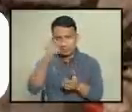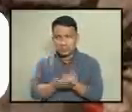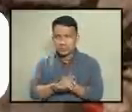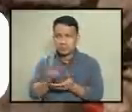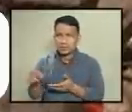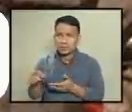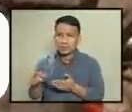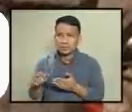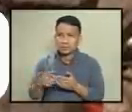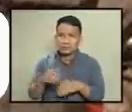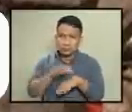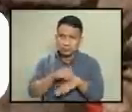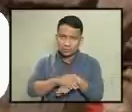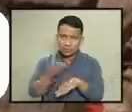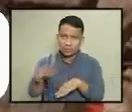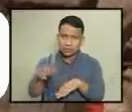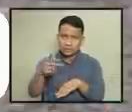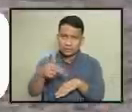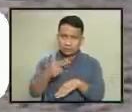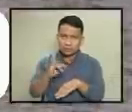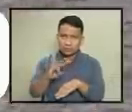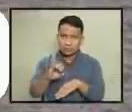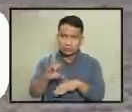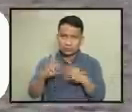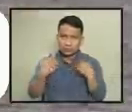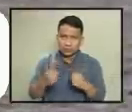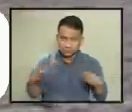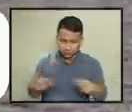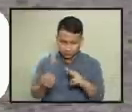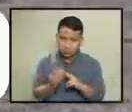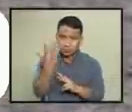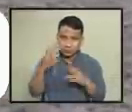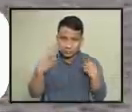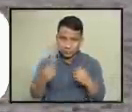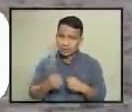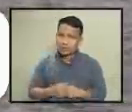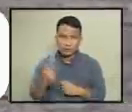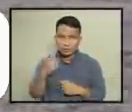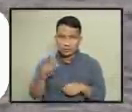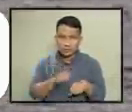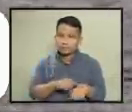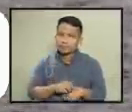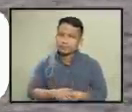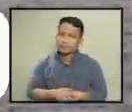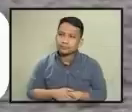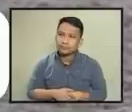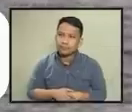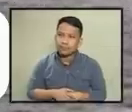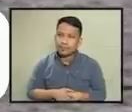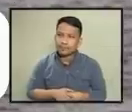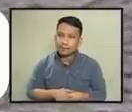Vice Mayor sa babala ng PHIVOLCS na maaaring sumabog ng malakas ang bulkan anumang oras. Lang sabi